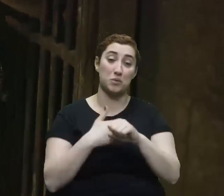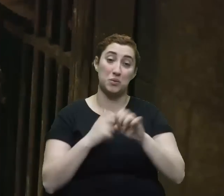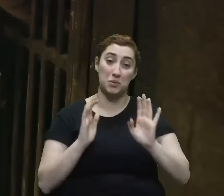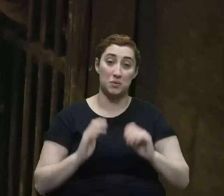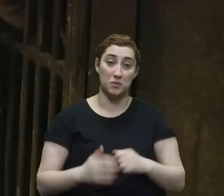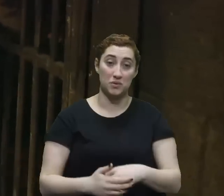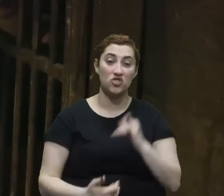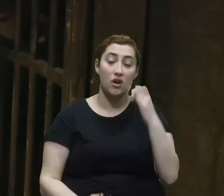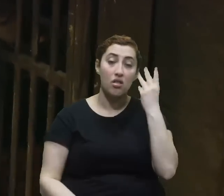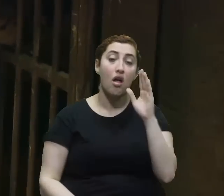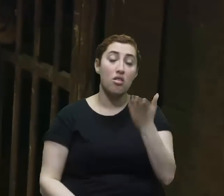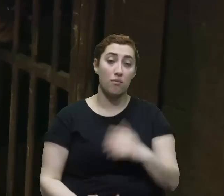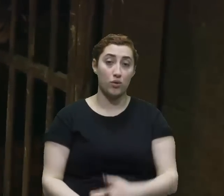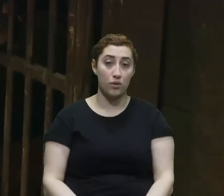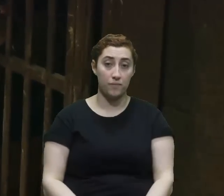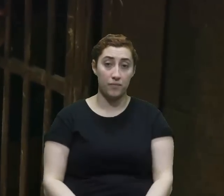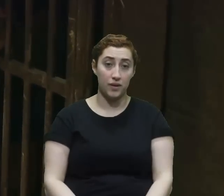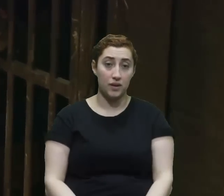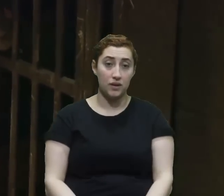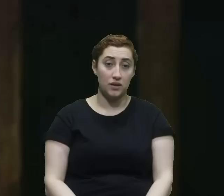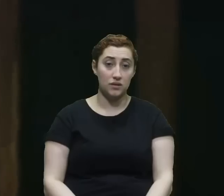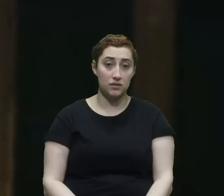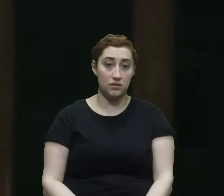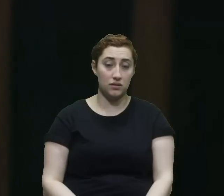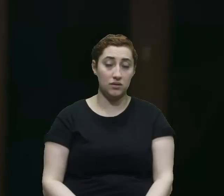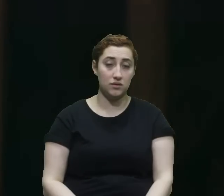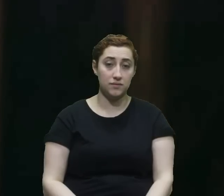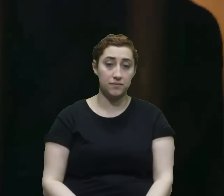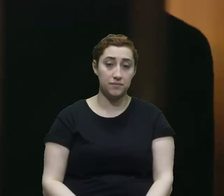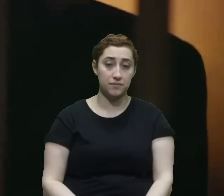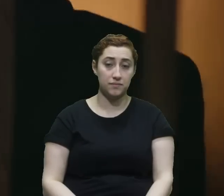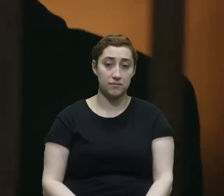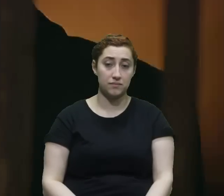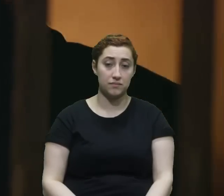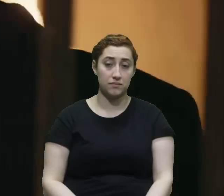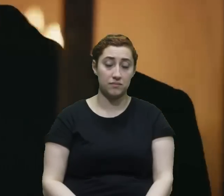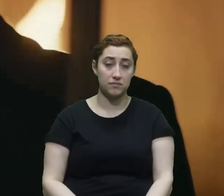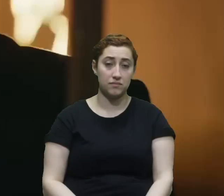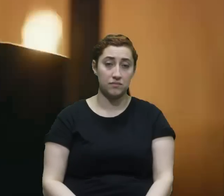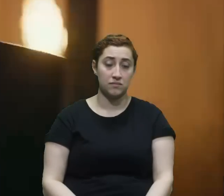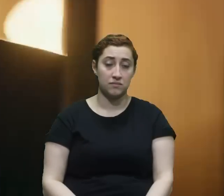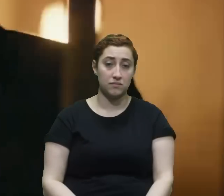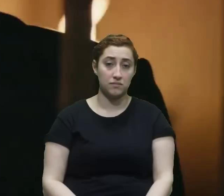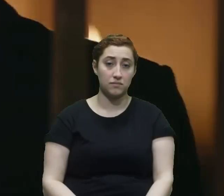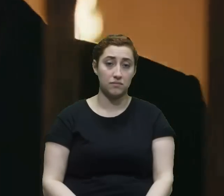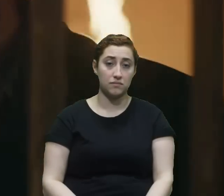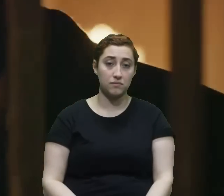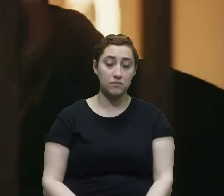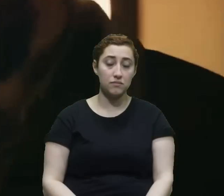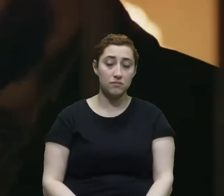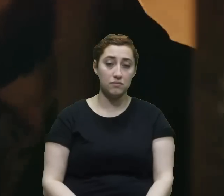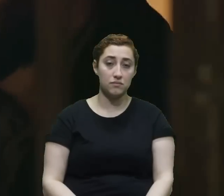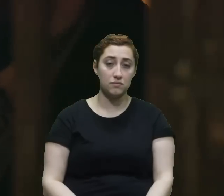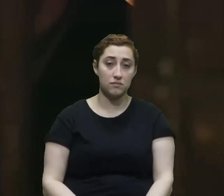muhafaza. Bu şakadan da anlamıyor. Sakallı gardiyan parmaklıkların arasından Galip'in kelepçesini taktı, kapıyı açıyor. Galip'in